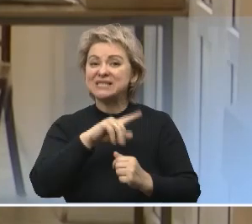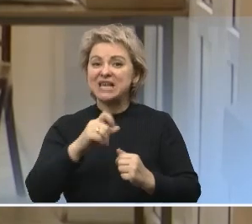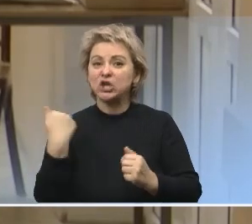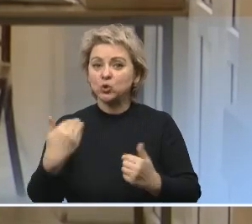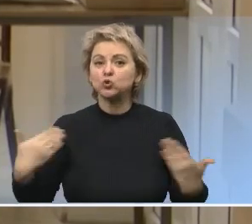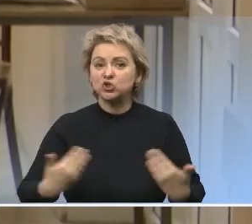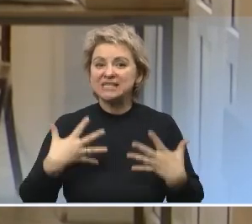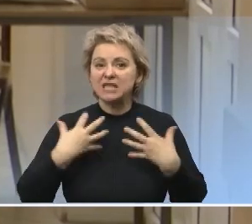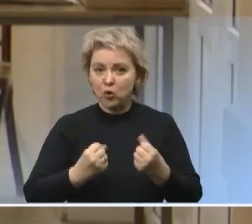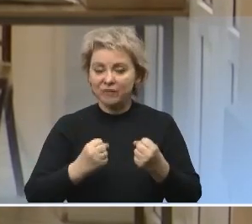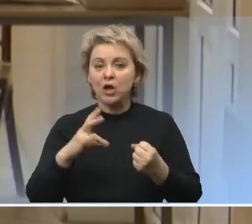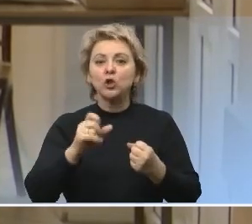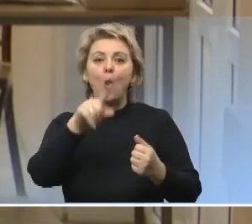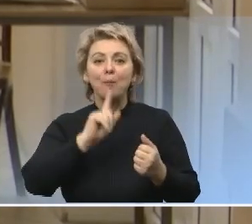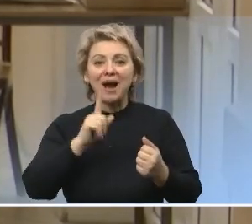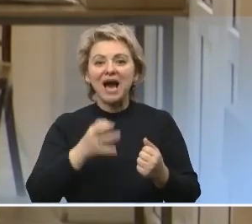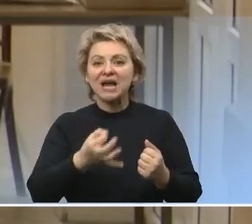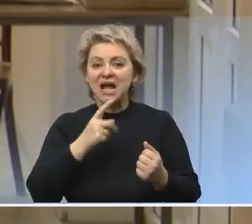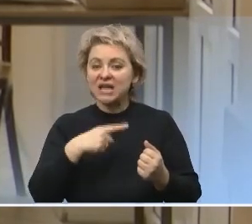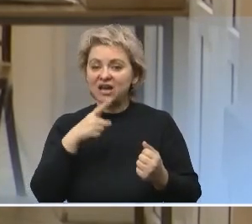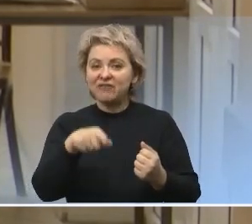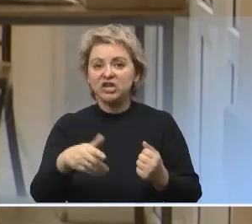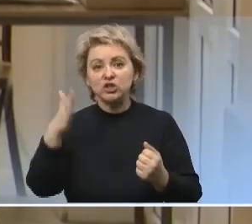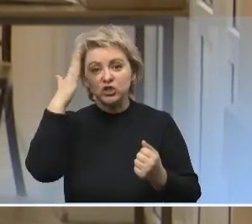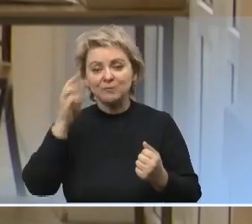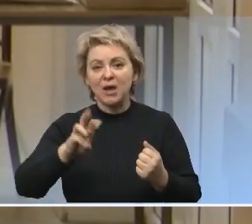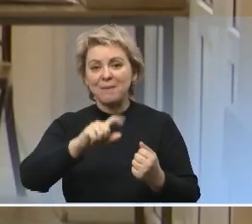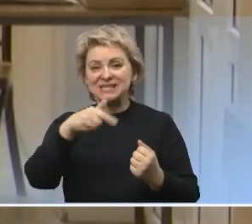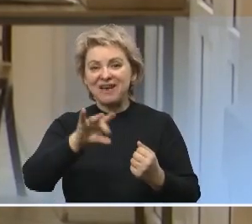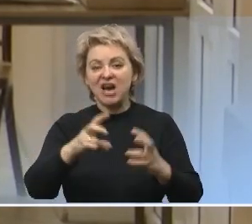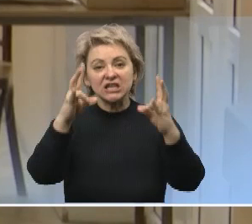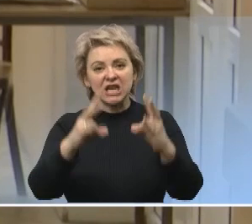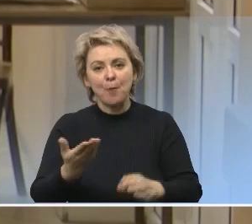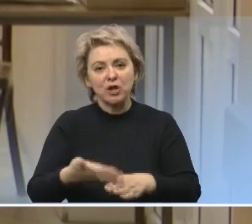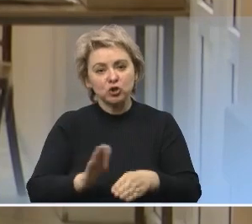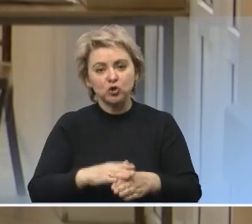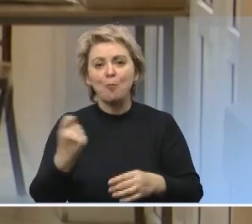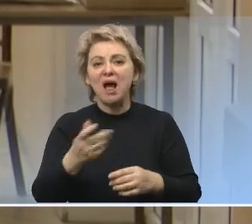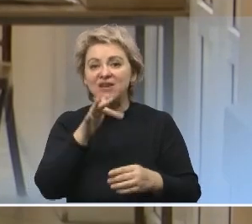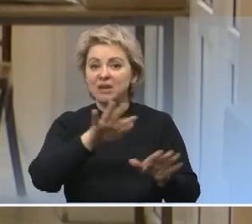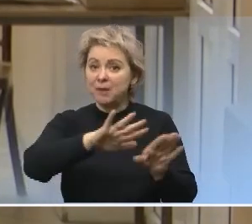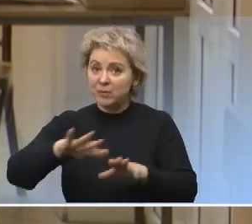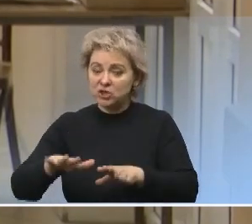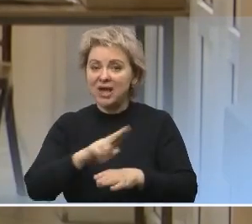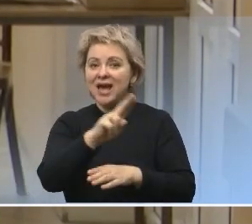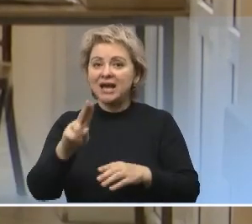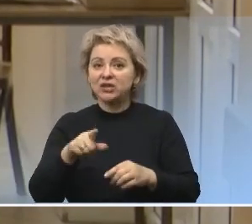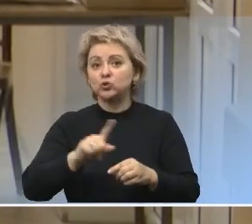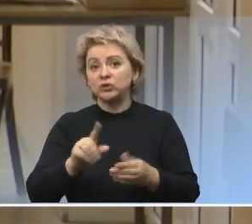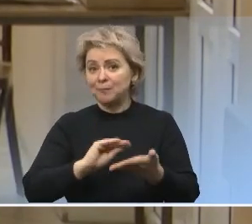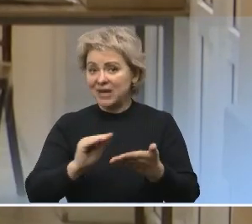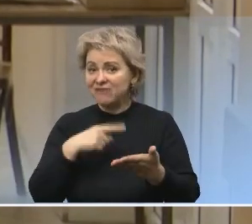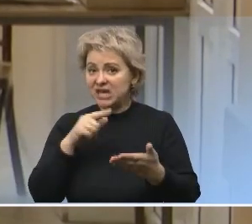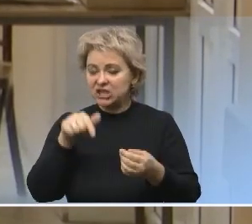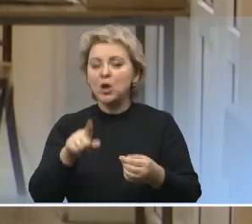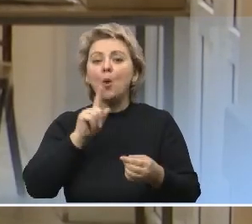здоровье. Ну, пока рано говорить, черепно-мозговая травма довольно тяжелая, еще слишком мало времени прошло для каких-то прогнозов.